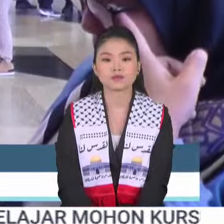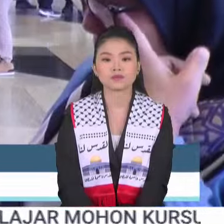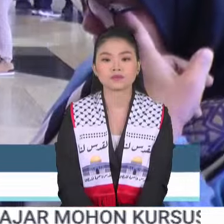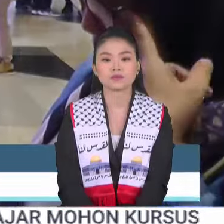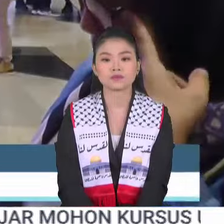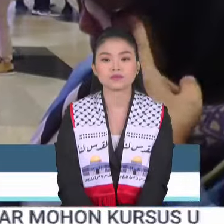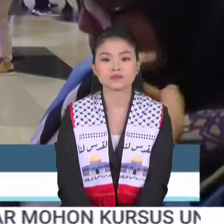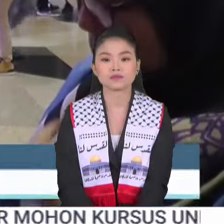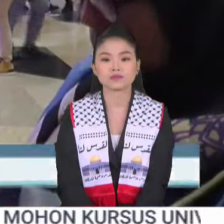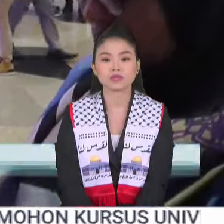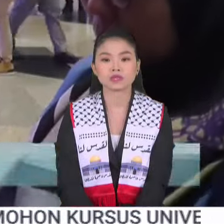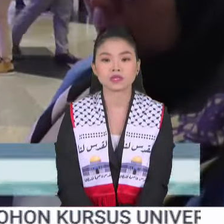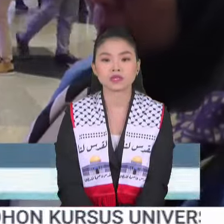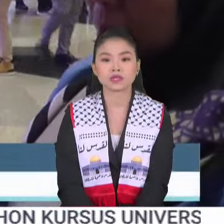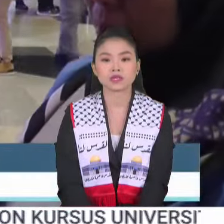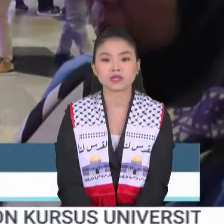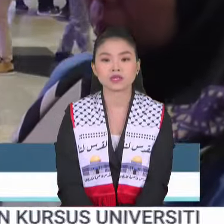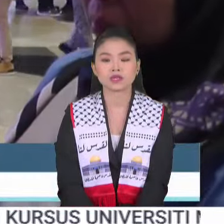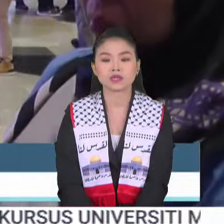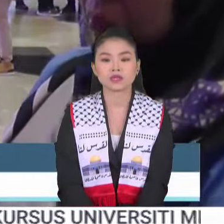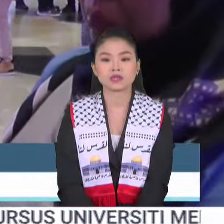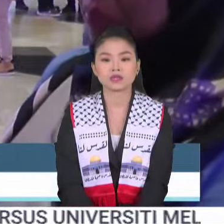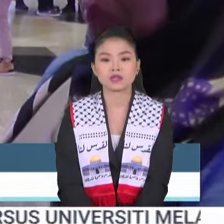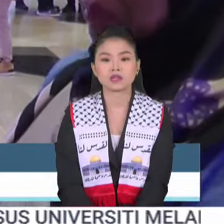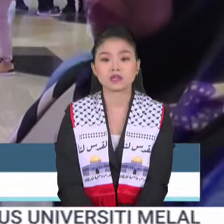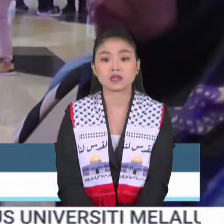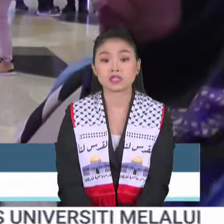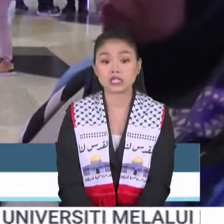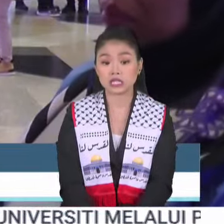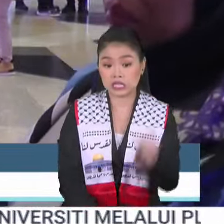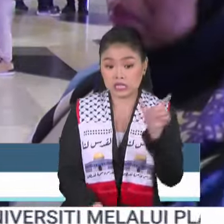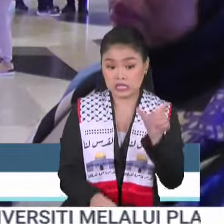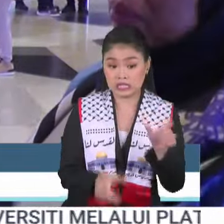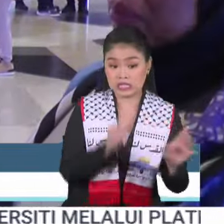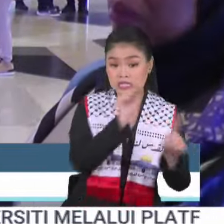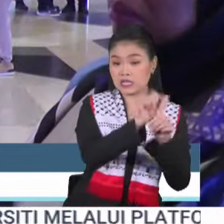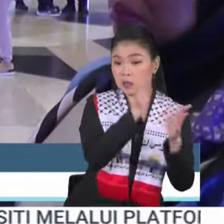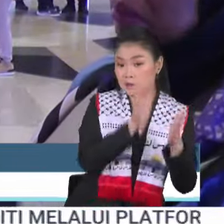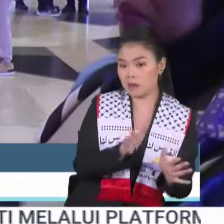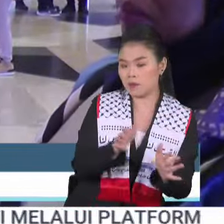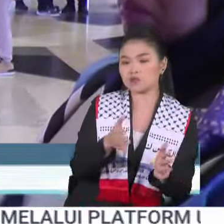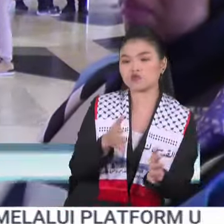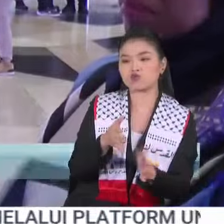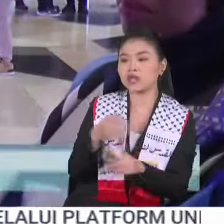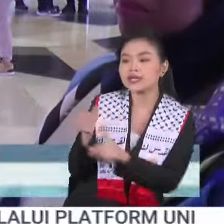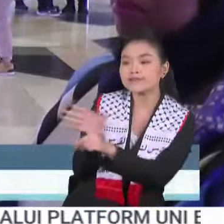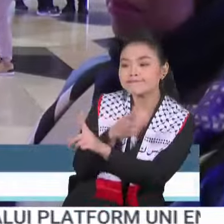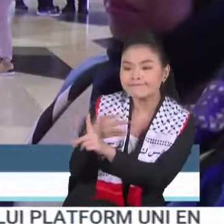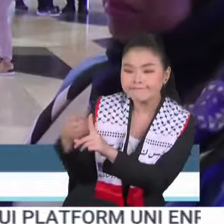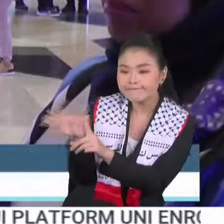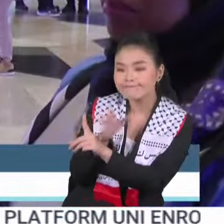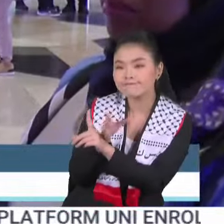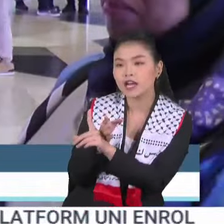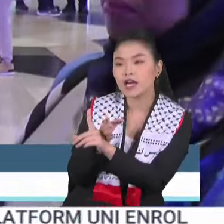Yang telah dijanjikan pelbagai kepada beliau, umur baru 18 tahun.